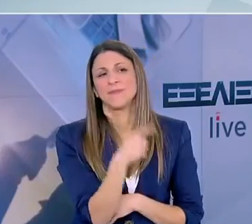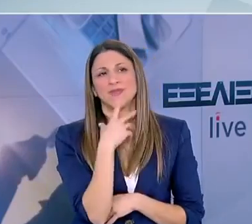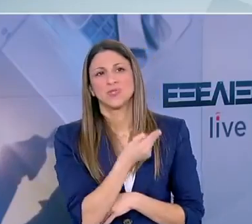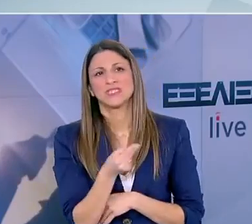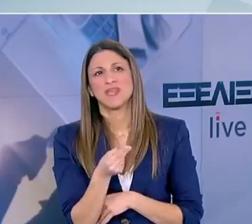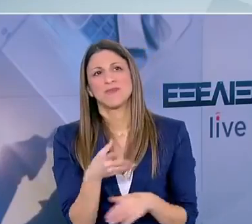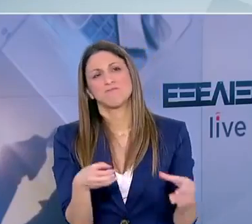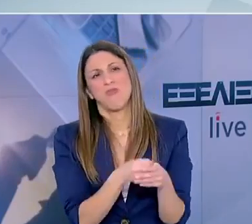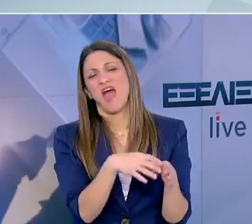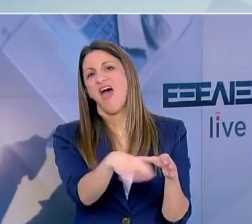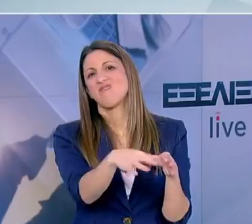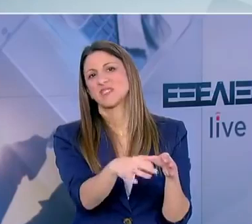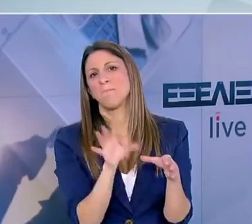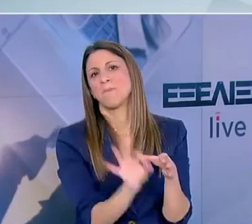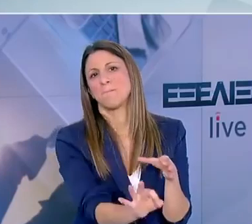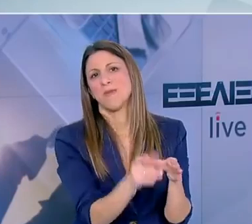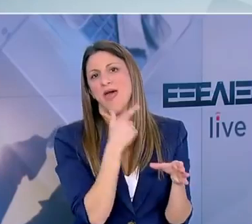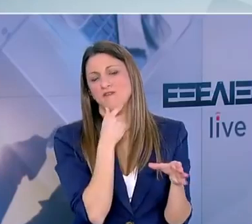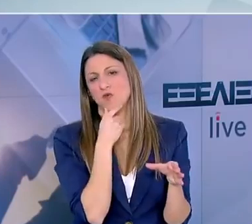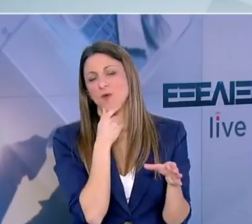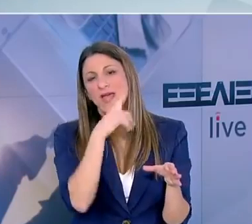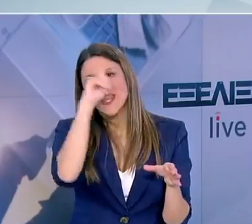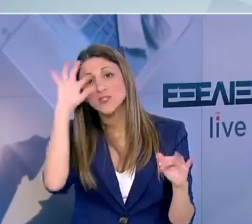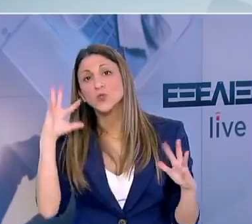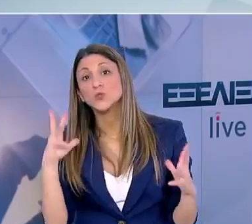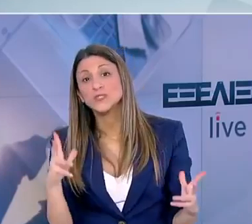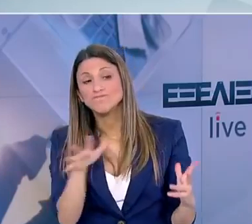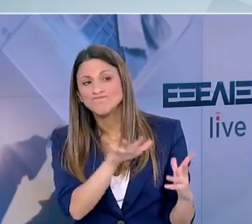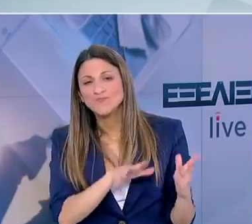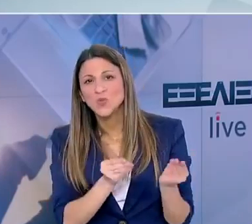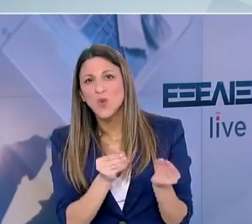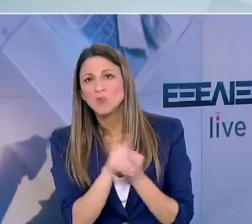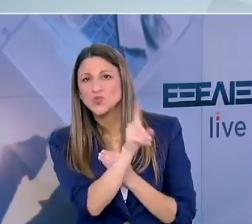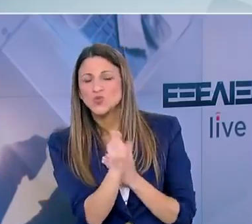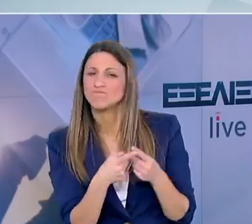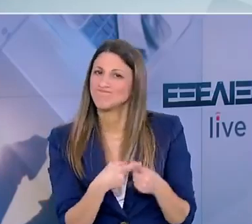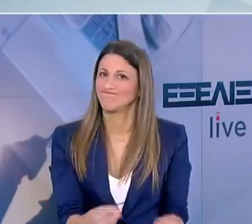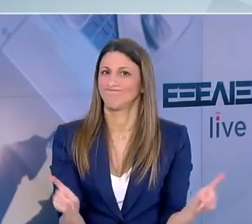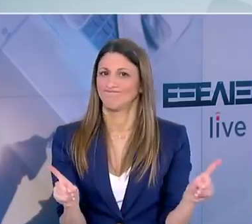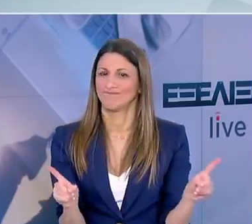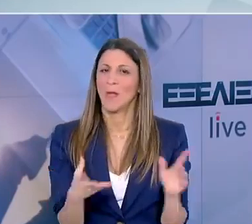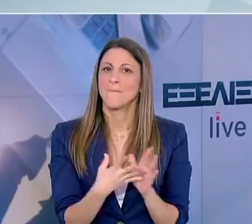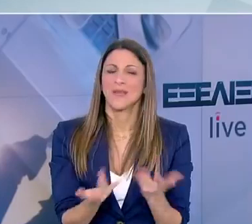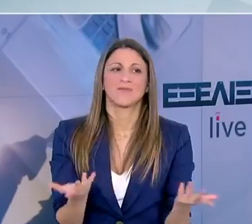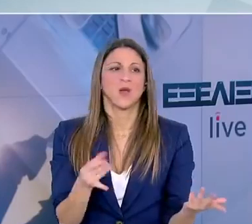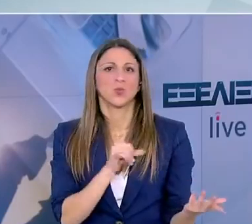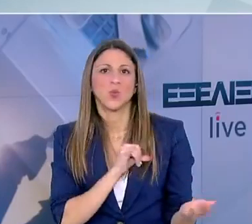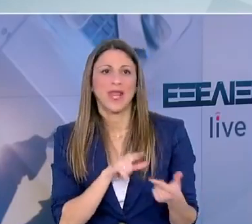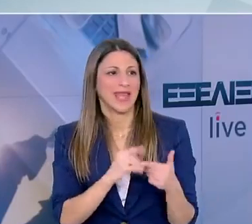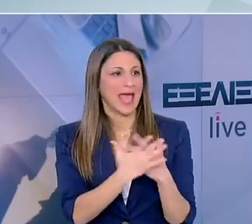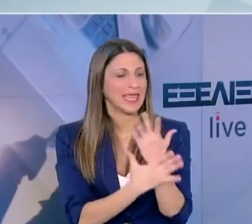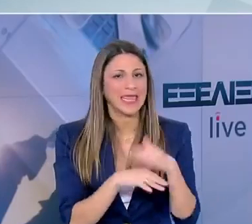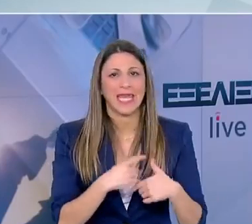περισσότερο, αλλά οι συνθήκες υγιεινής είναι πιο δύσκολο να εφαρμοστούν. Είπα μερικά πραγματάκια από την ανακοίνωση του Ευρωπαϊκού